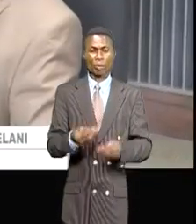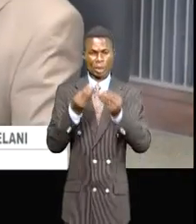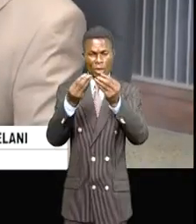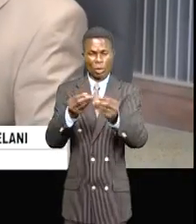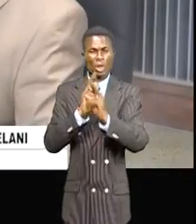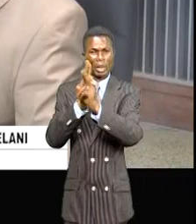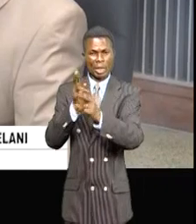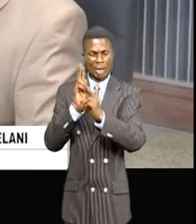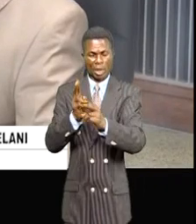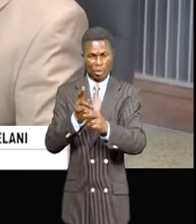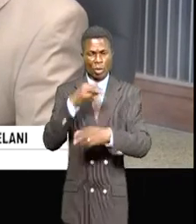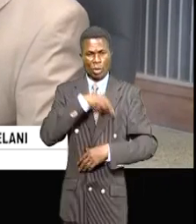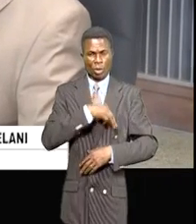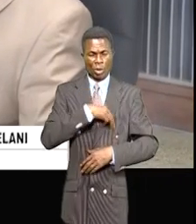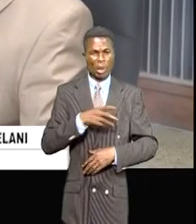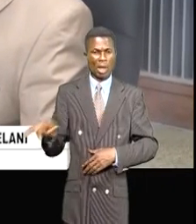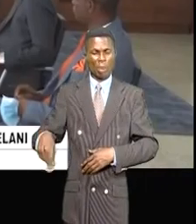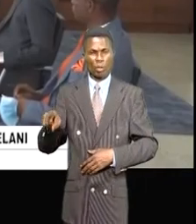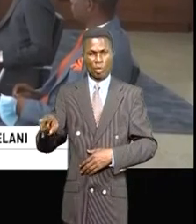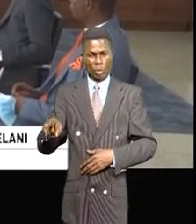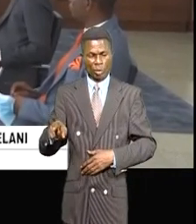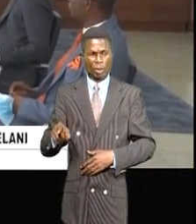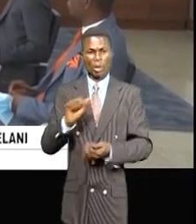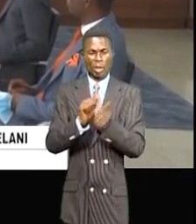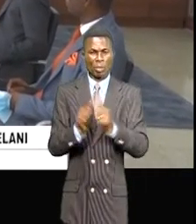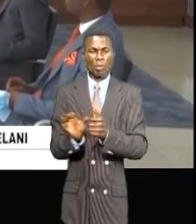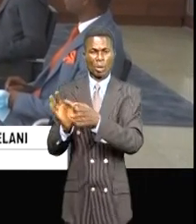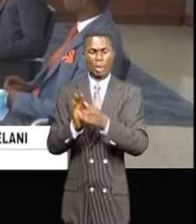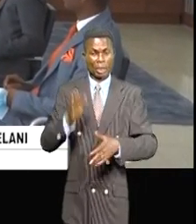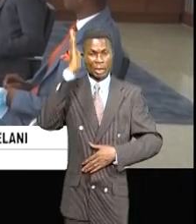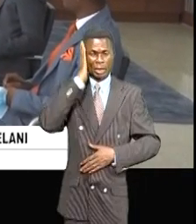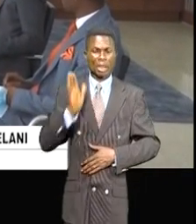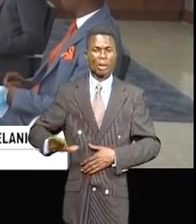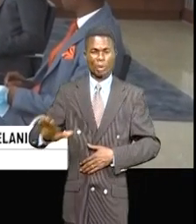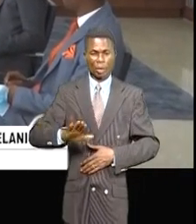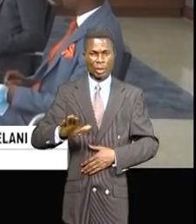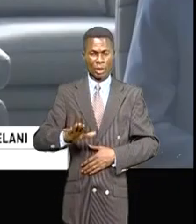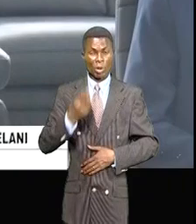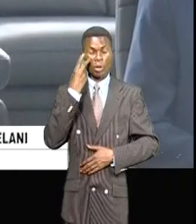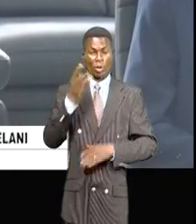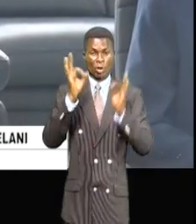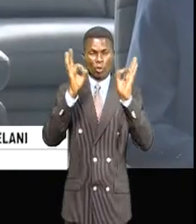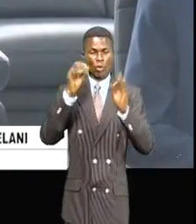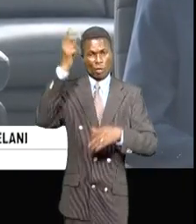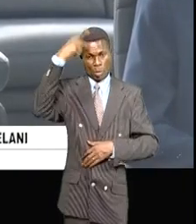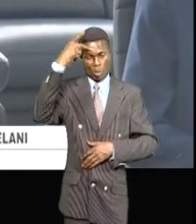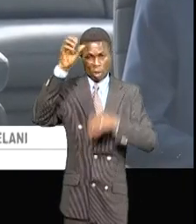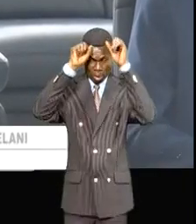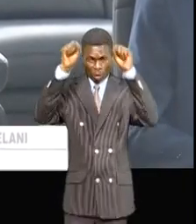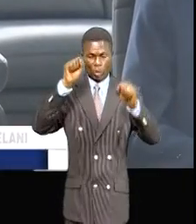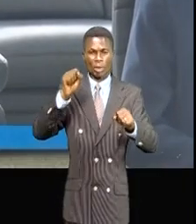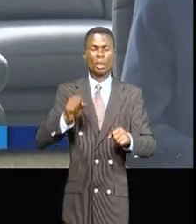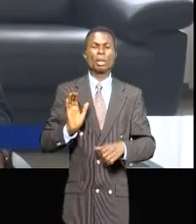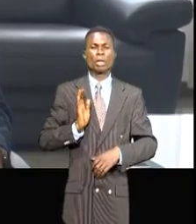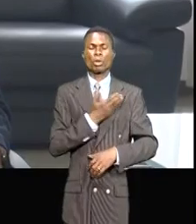part de la mission effectuée dans leur province dans le cadre de l'Union sacrée de la nation, la nouvelle vision politique du président de la